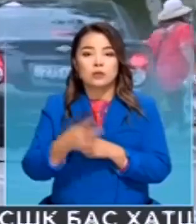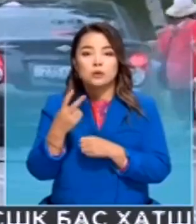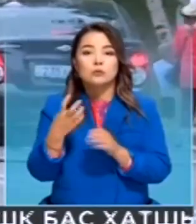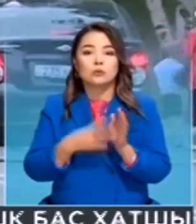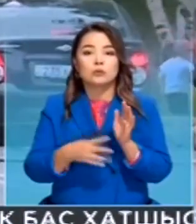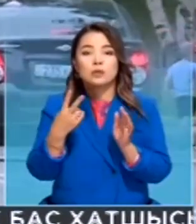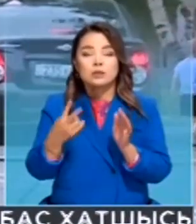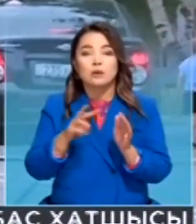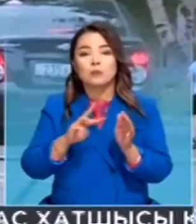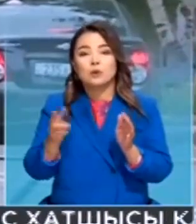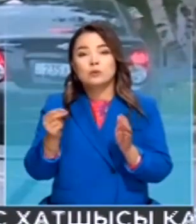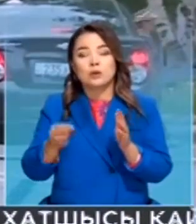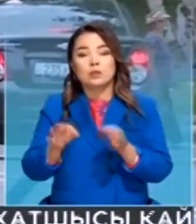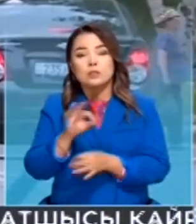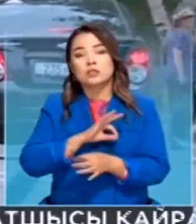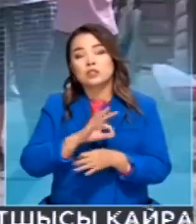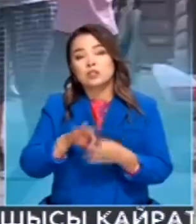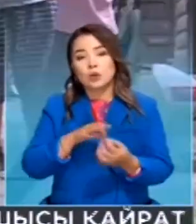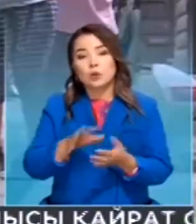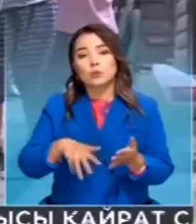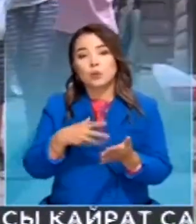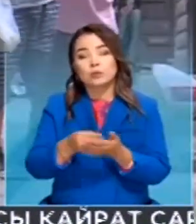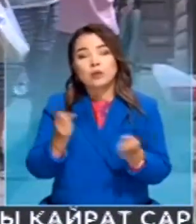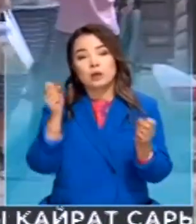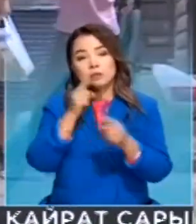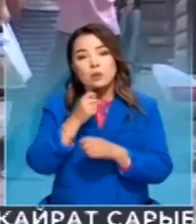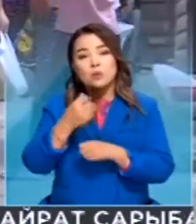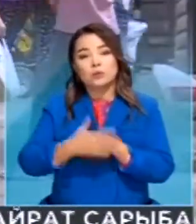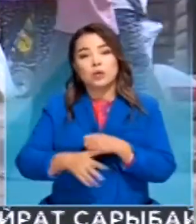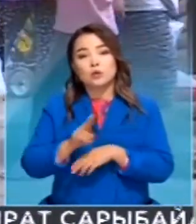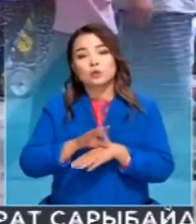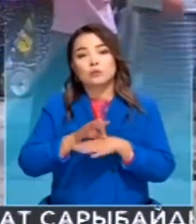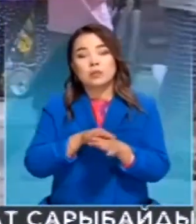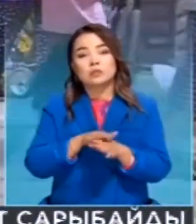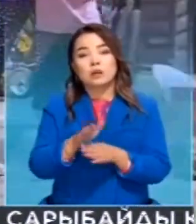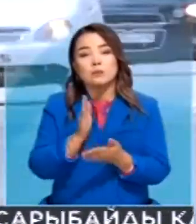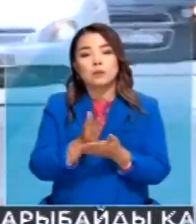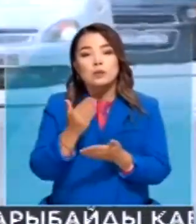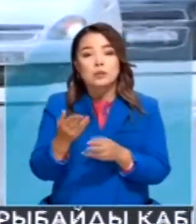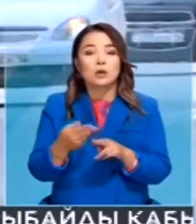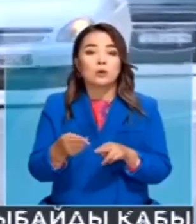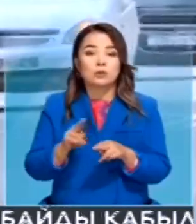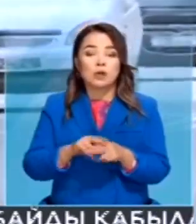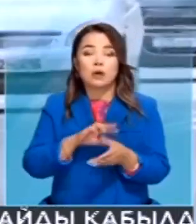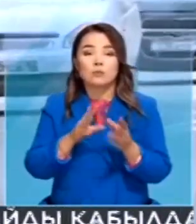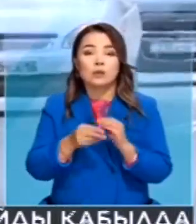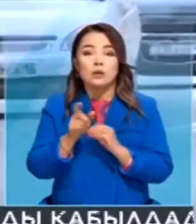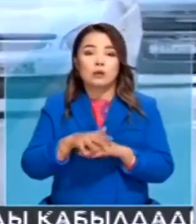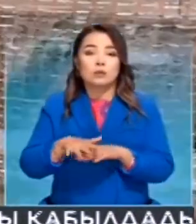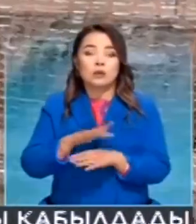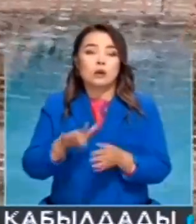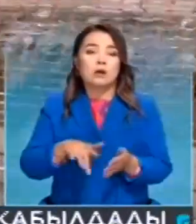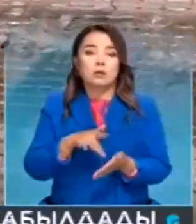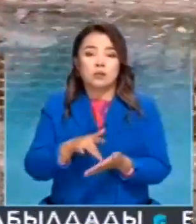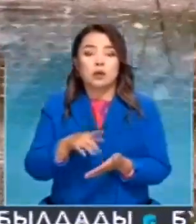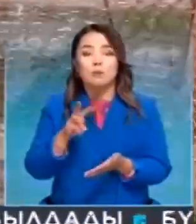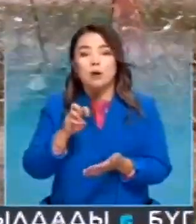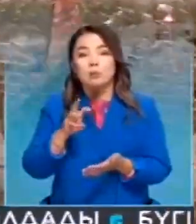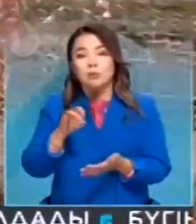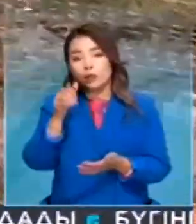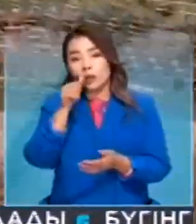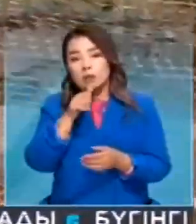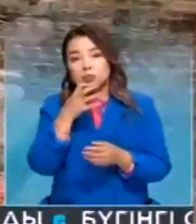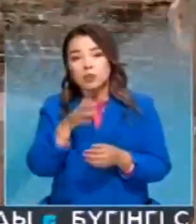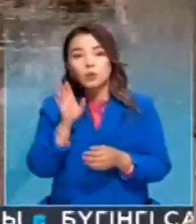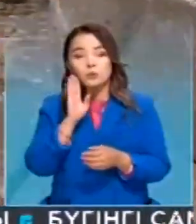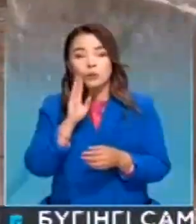миллион теңгені артық төлегені анықталған. Бүгінде орталықта жөндеу жұмыстары жүргізіліп жатыр, сондықтан бүкіл қала бойынша мамыр айынан бері ыстық